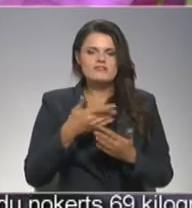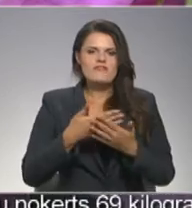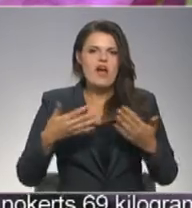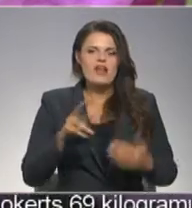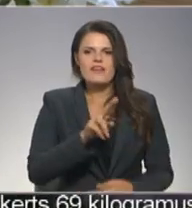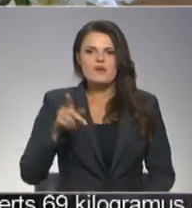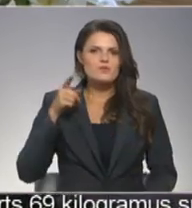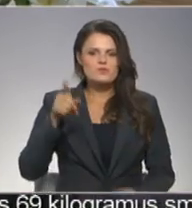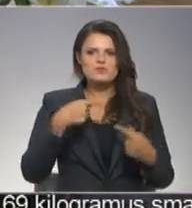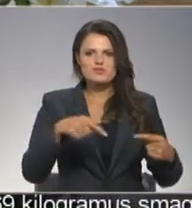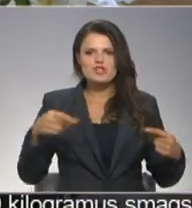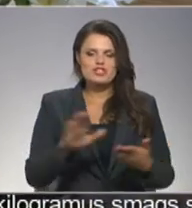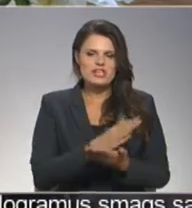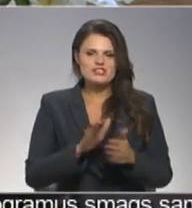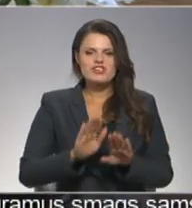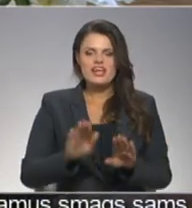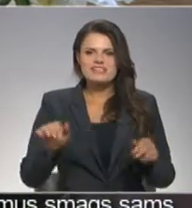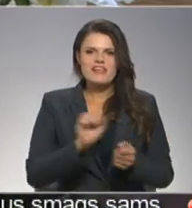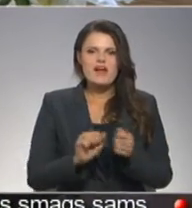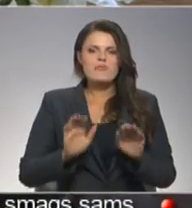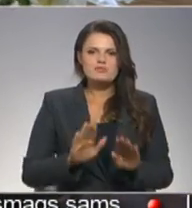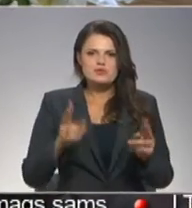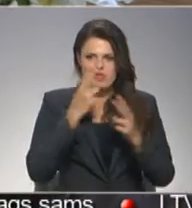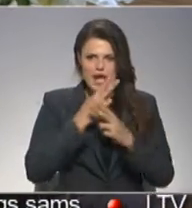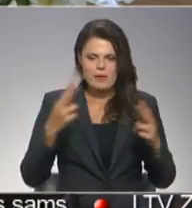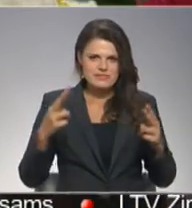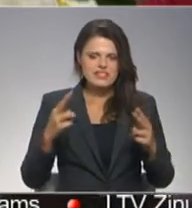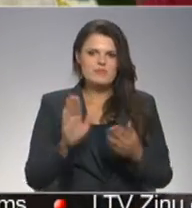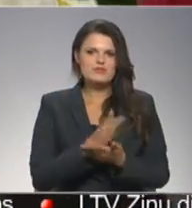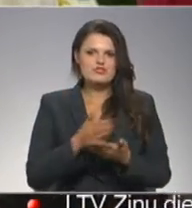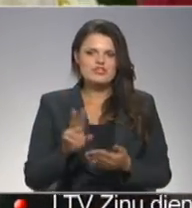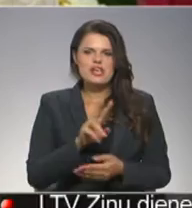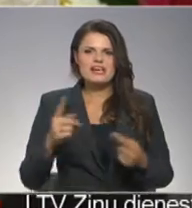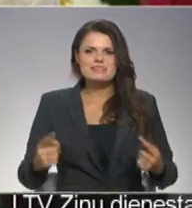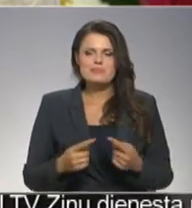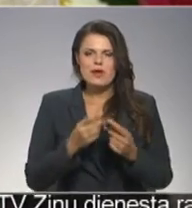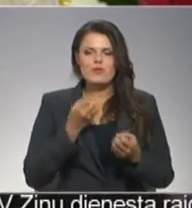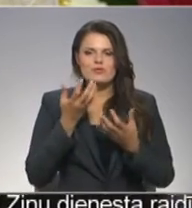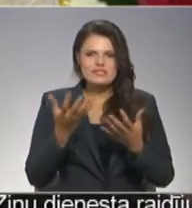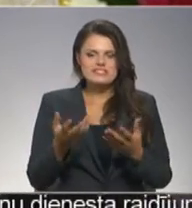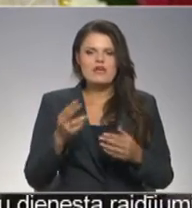nekā 1000 šķirņu. Izstādē Dabas muzeja apskatām šķirnes, kuras ir pielāgotas